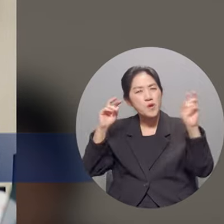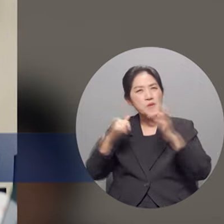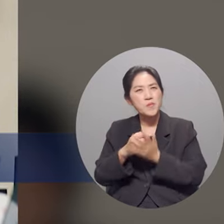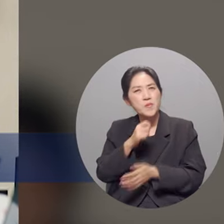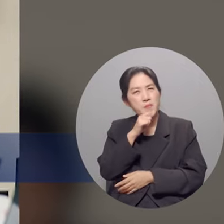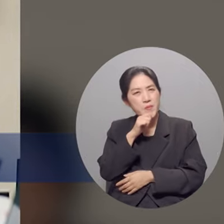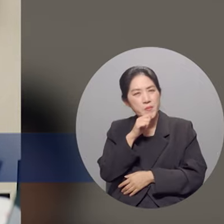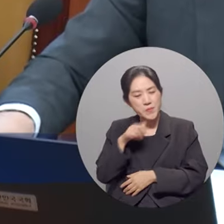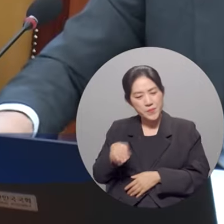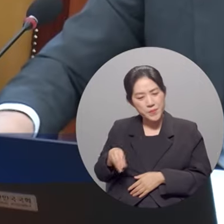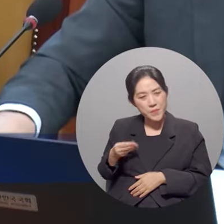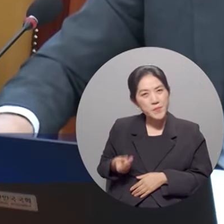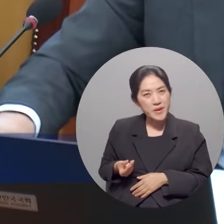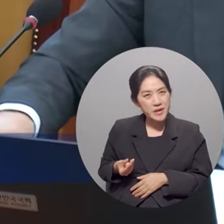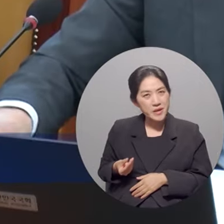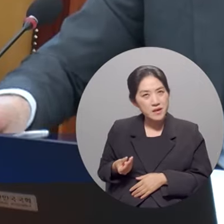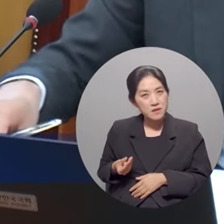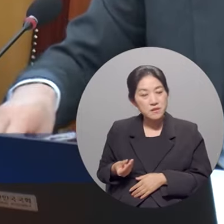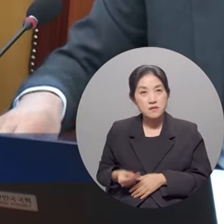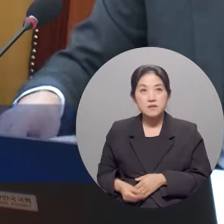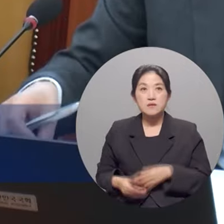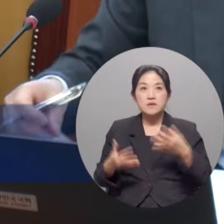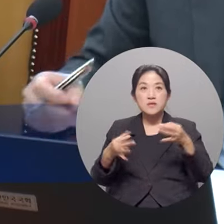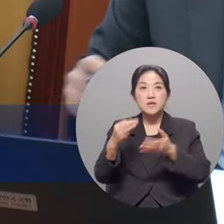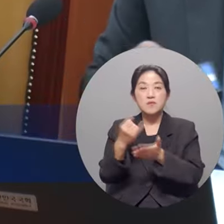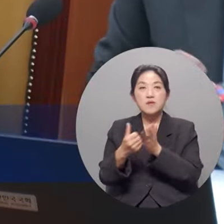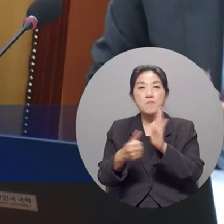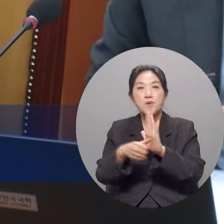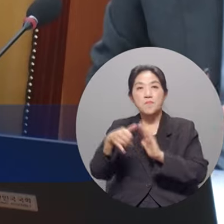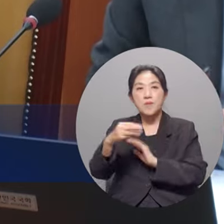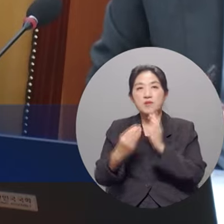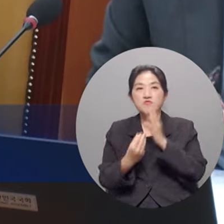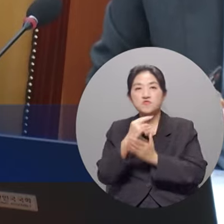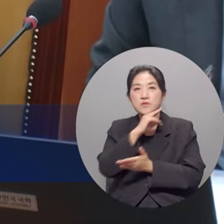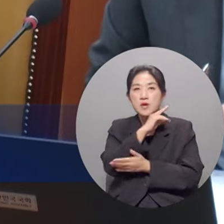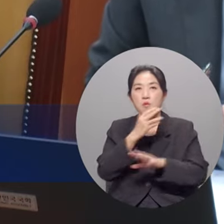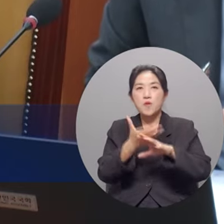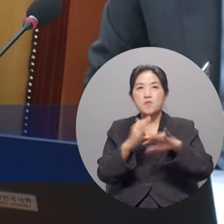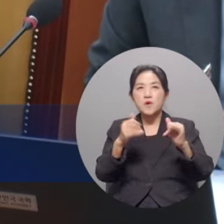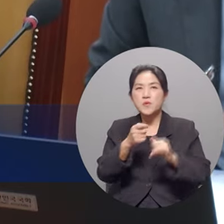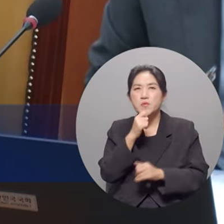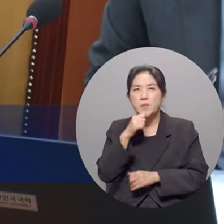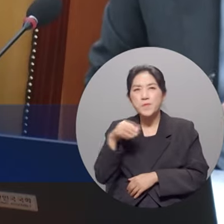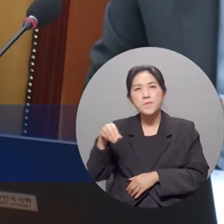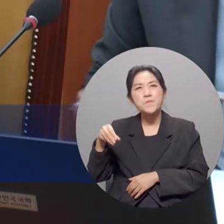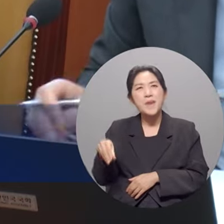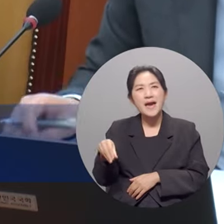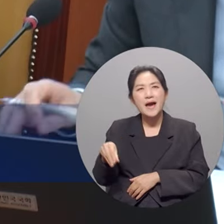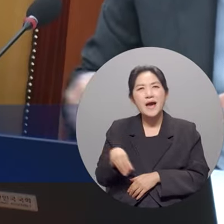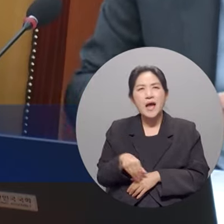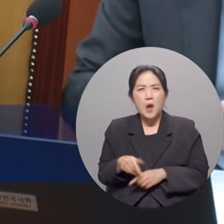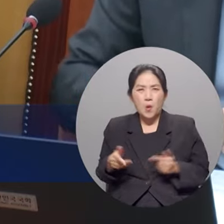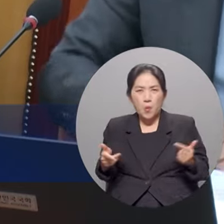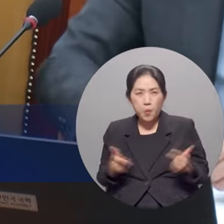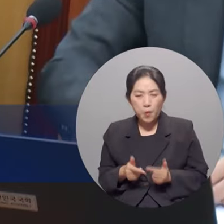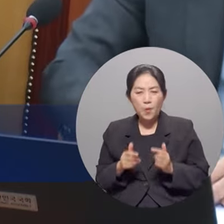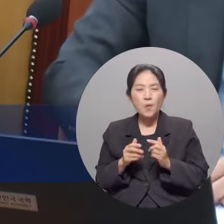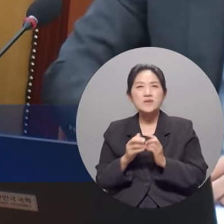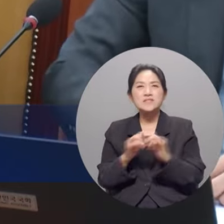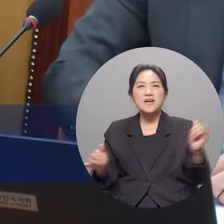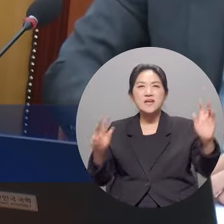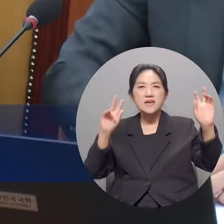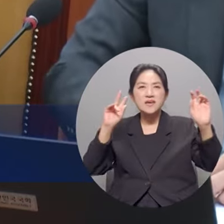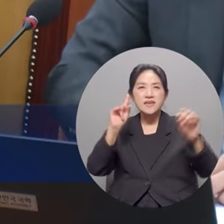조만한 백이죠 김건희 여사의 명품백 수수 사건을 외국 회사에 조그만 백이라고 애써 축소한 사람이